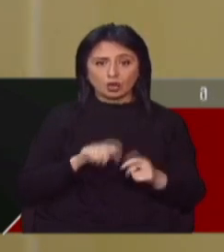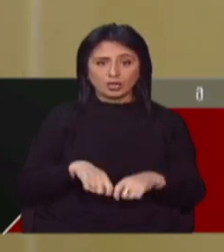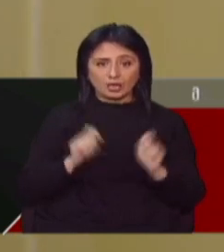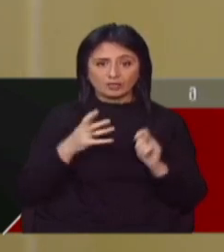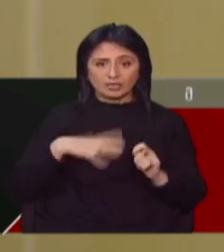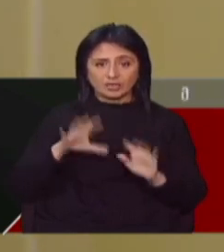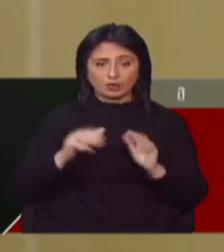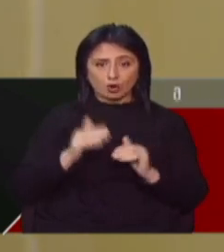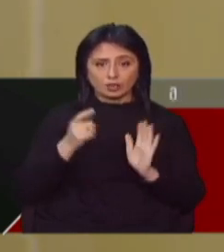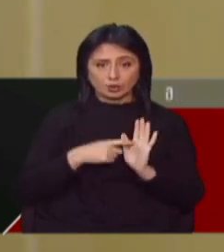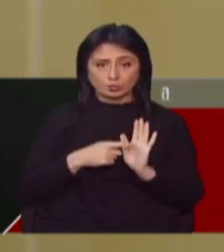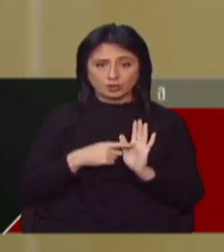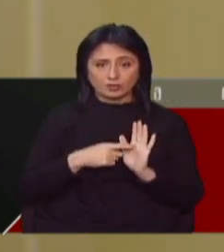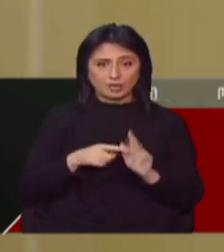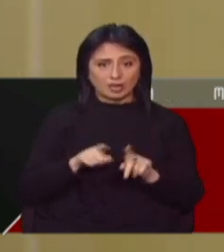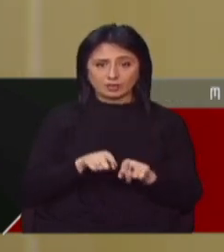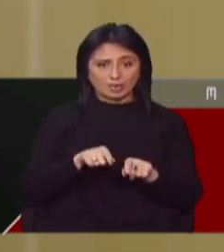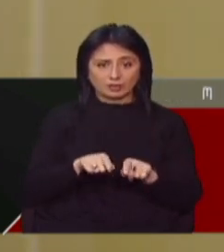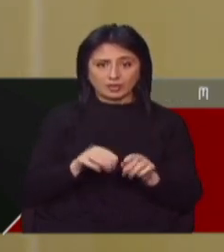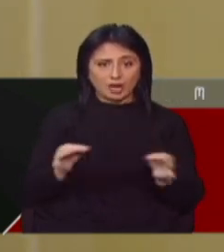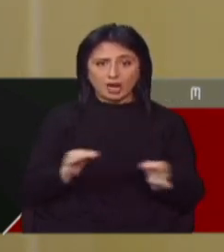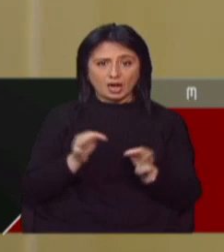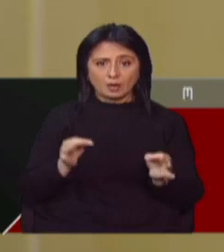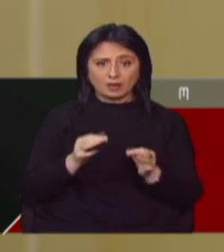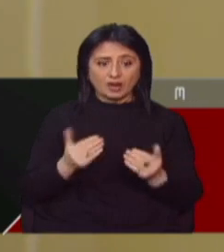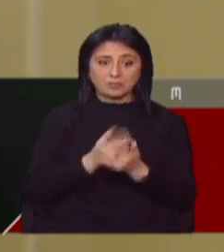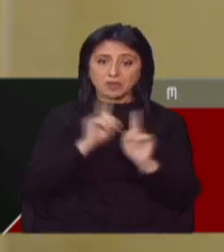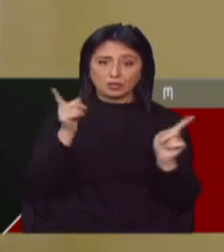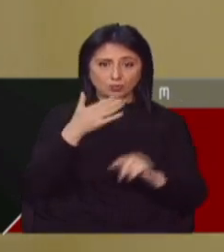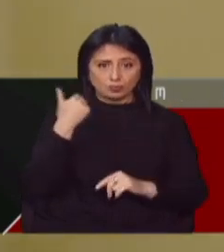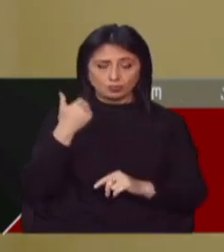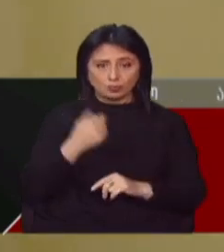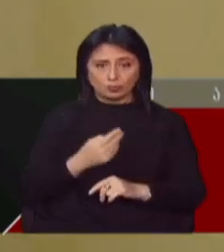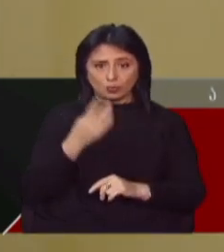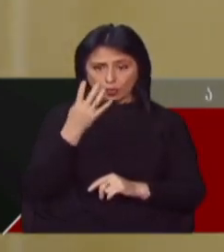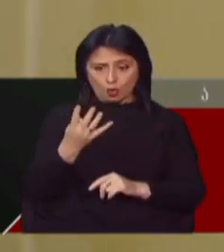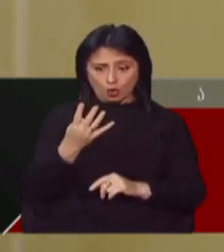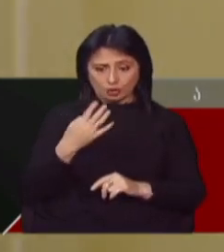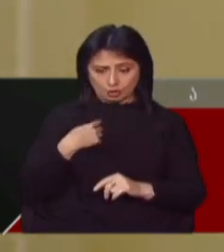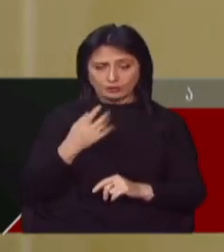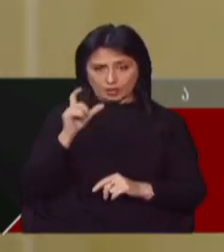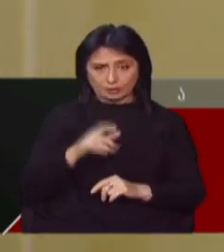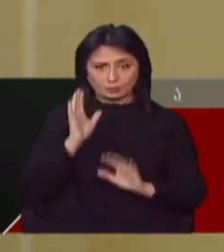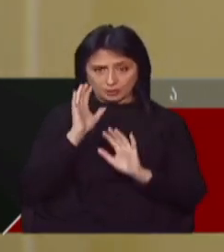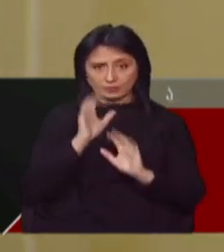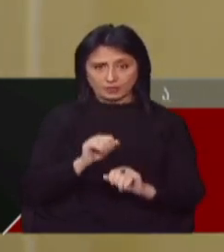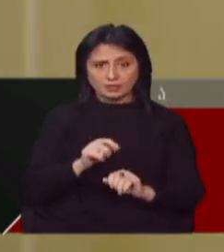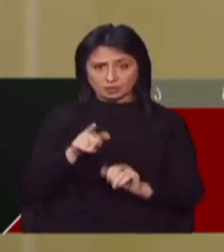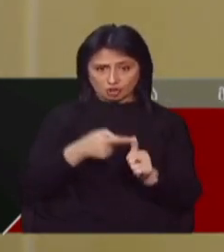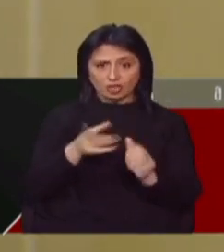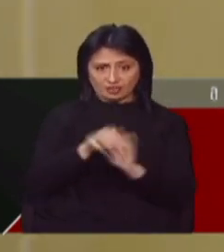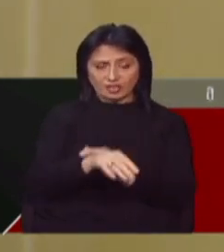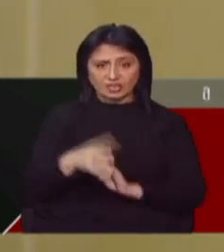darbie, sagatolos, Constituția. Asta nu mac, ar fi, ahali, arikneva. Odhive, ce e gundi, da, ucesta, asta nu, ce e